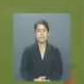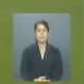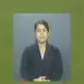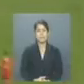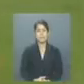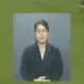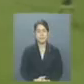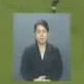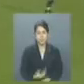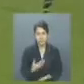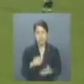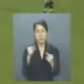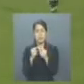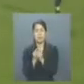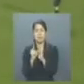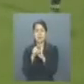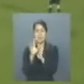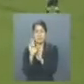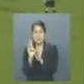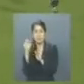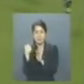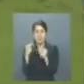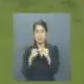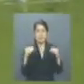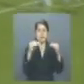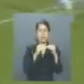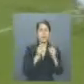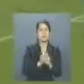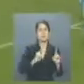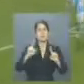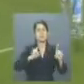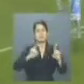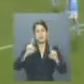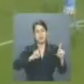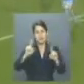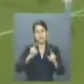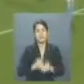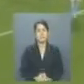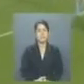เริ่มครึ่งหลังมา7นาทีครับไบเยิร์นตามตีเสมอได้สำเร็จจากการยิงของโทนี่ครูซ